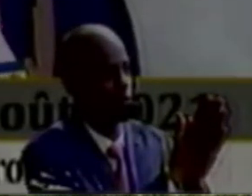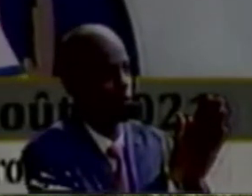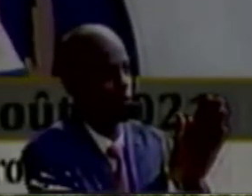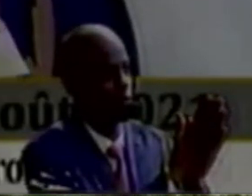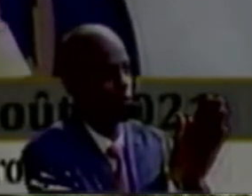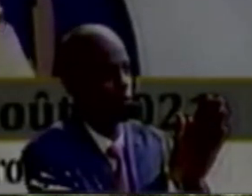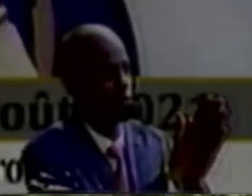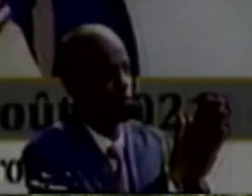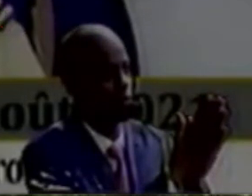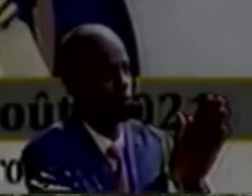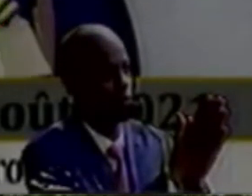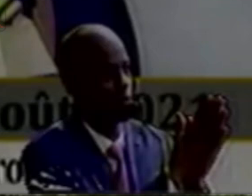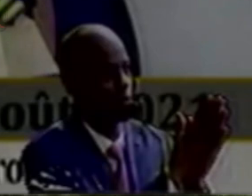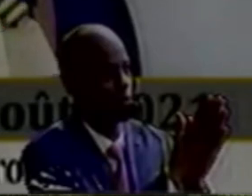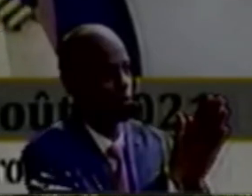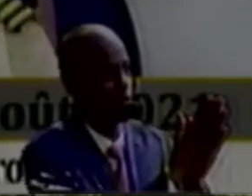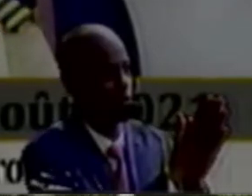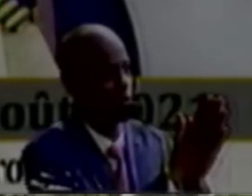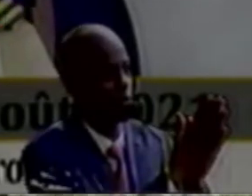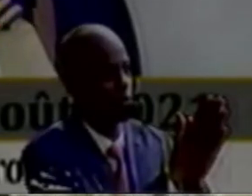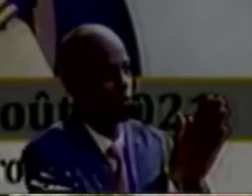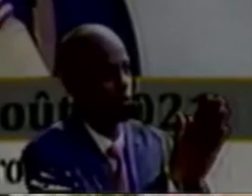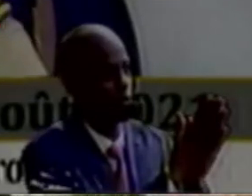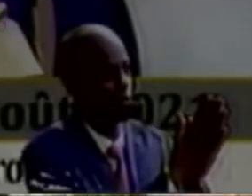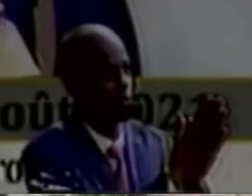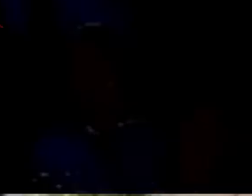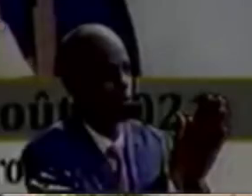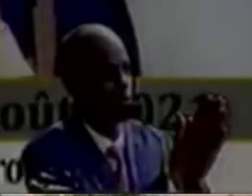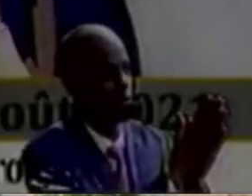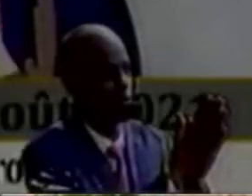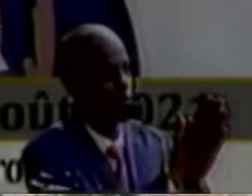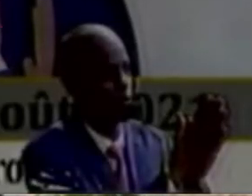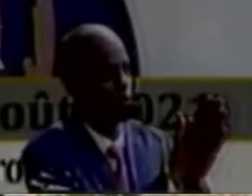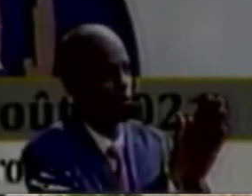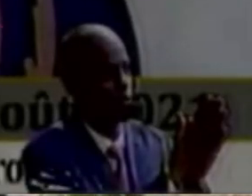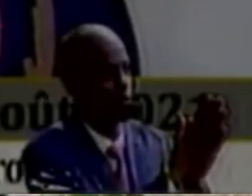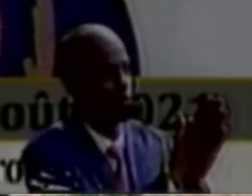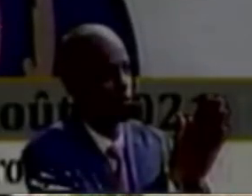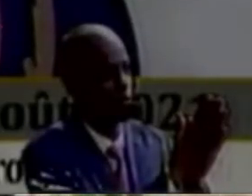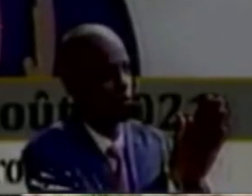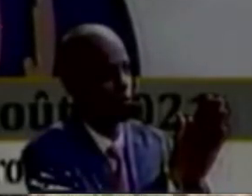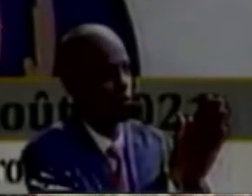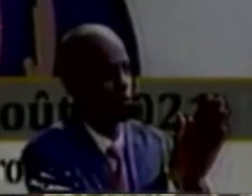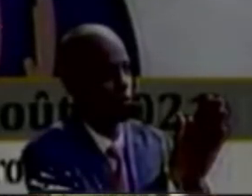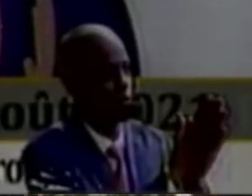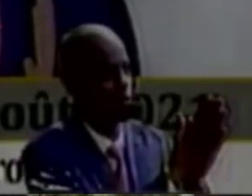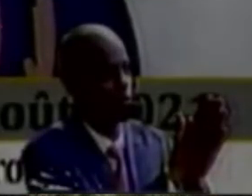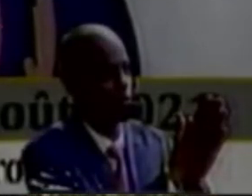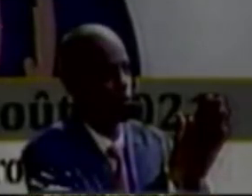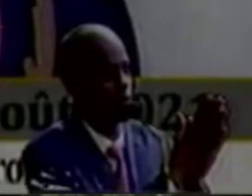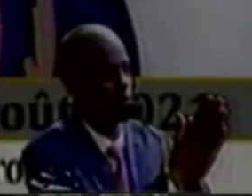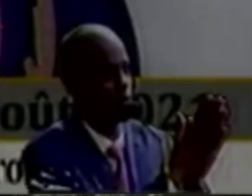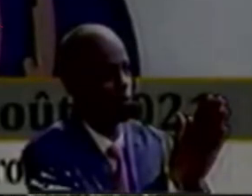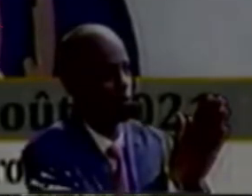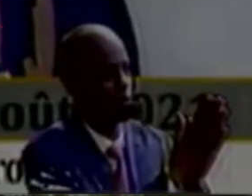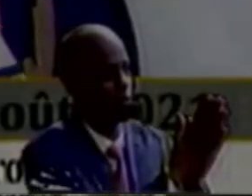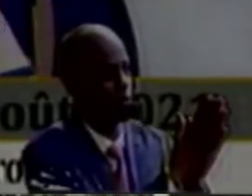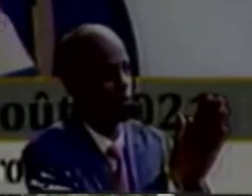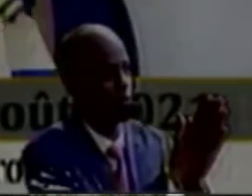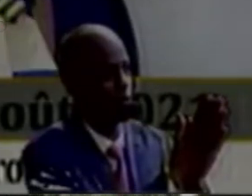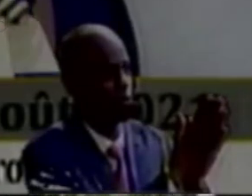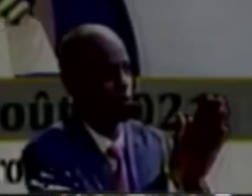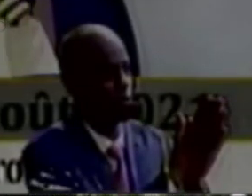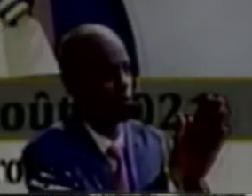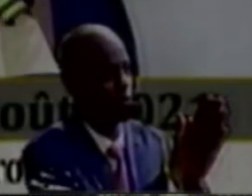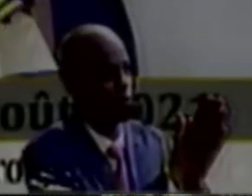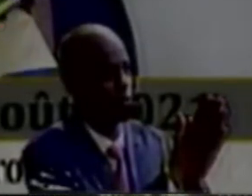assistance à sinistré yo. Yo a assisté acteurs nationaux et internationaux qui viennent supporter population Grand Sud là.